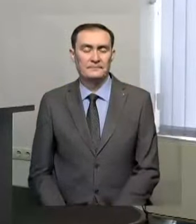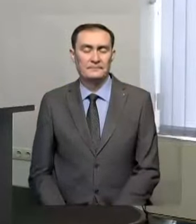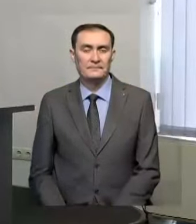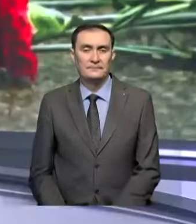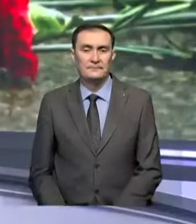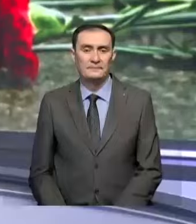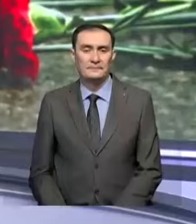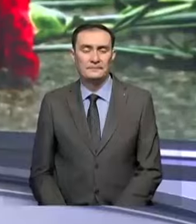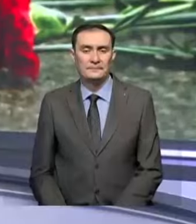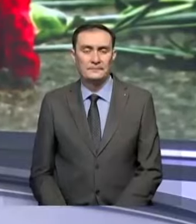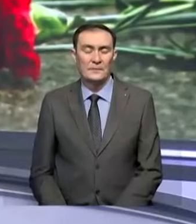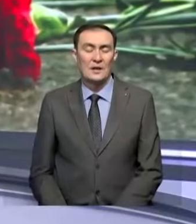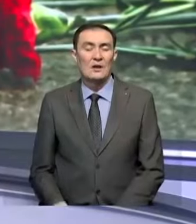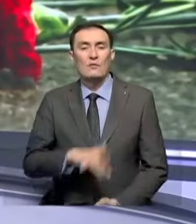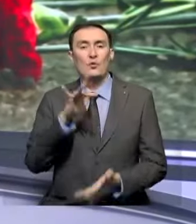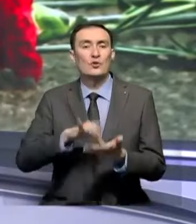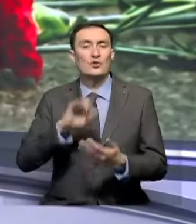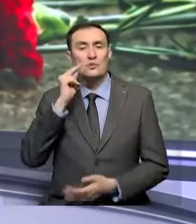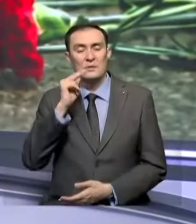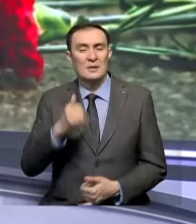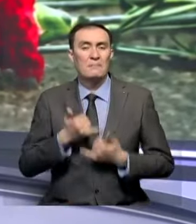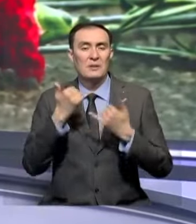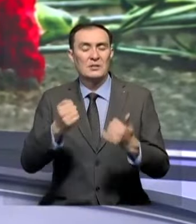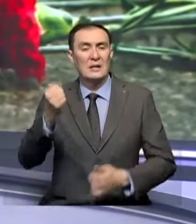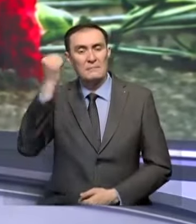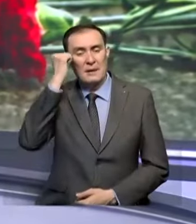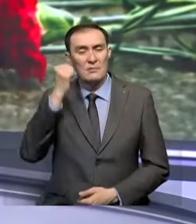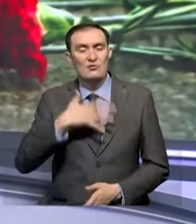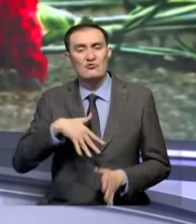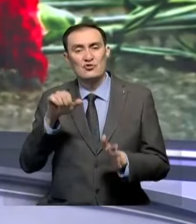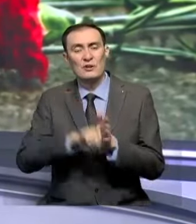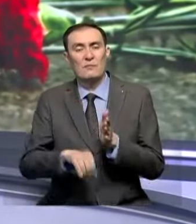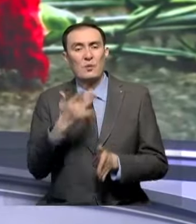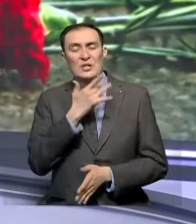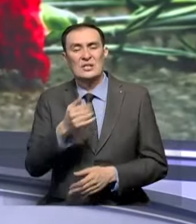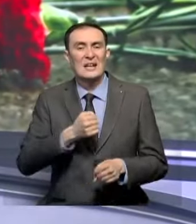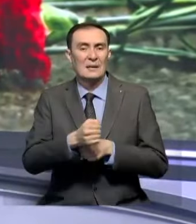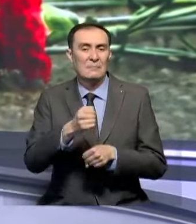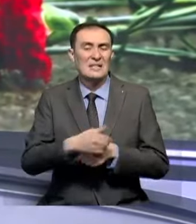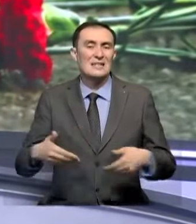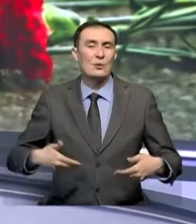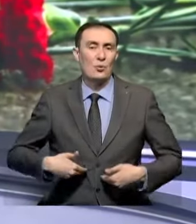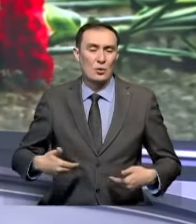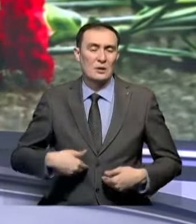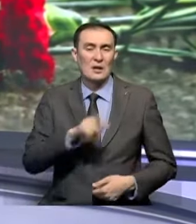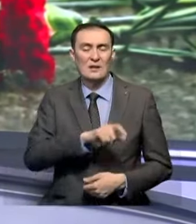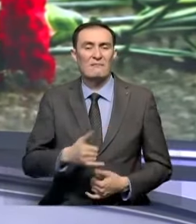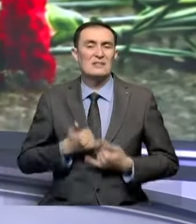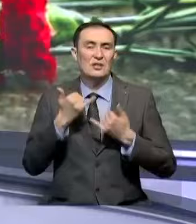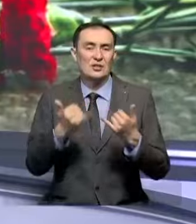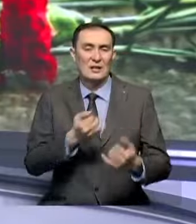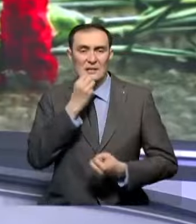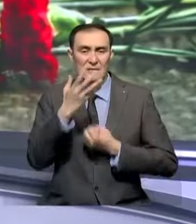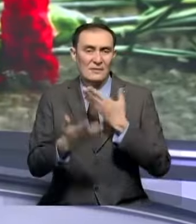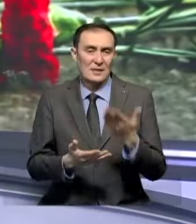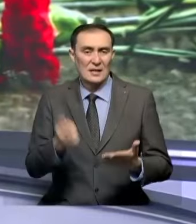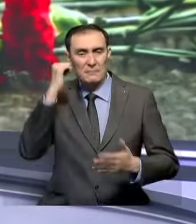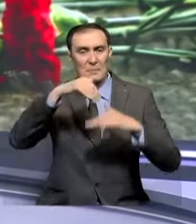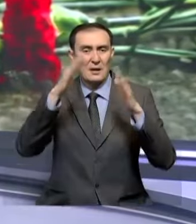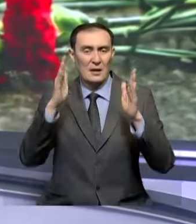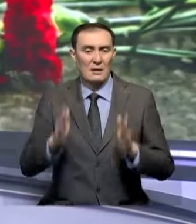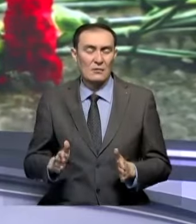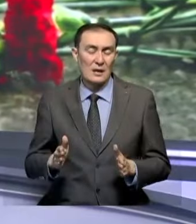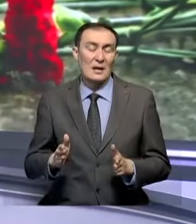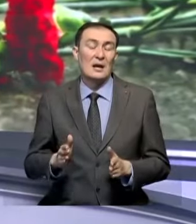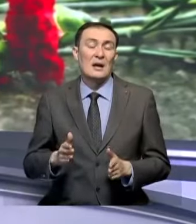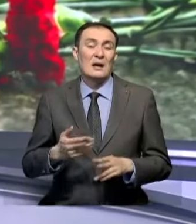половину в Шимкент почтили память жертв политических репрессий и голода горожане возложили цветы к мемориалу ка